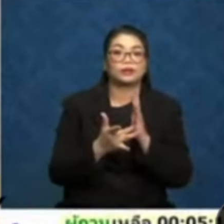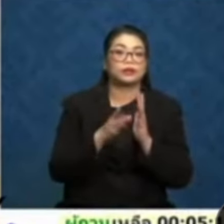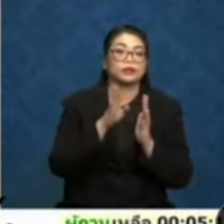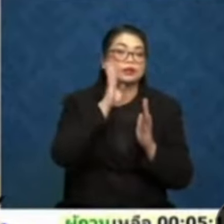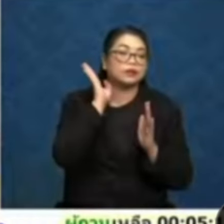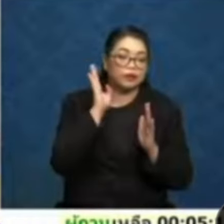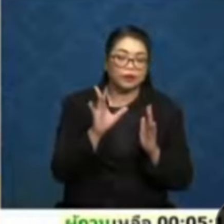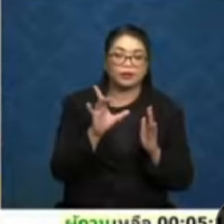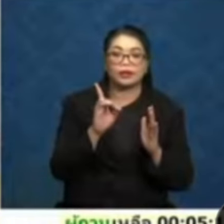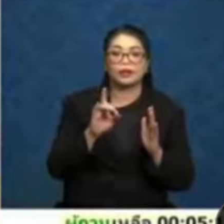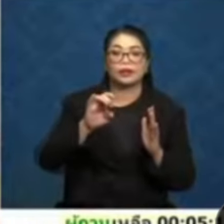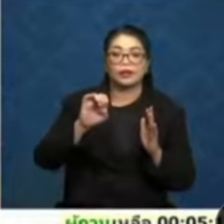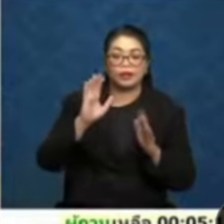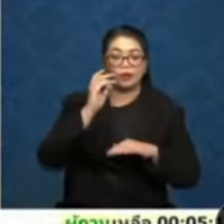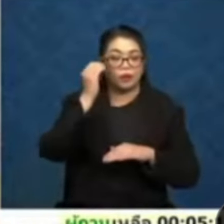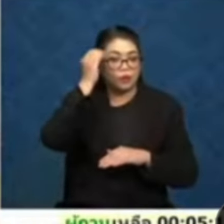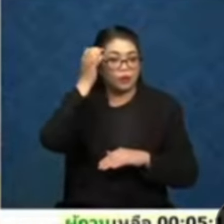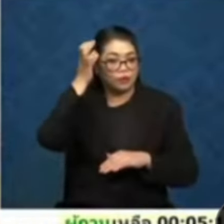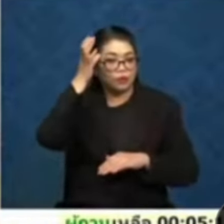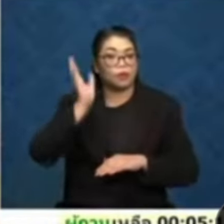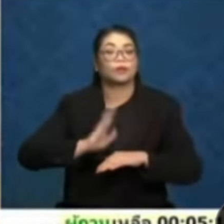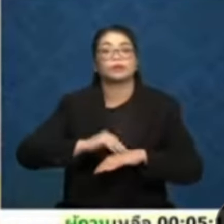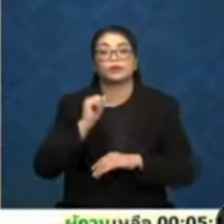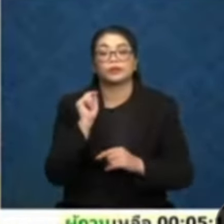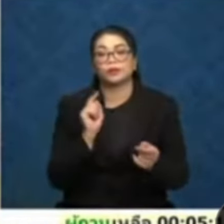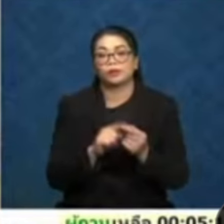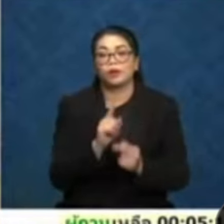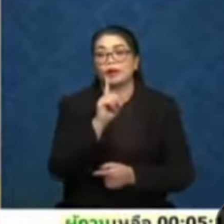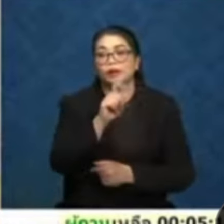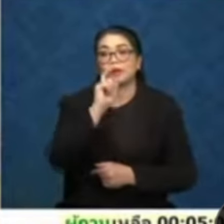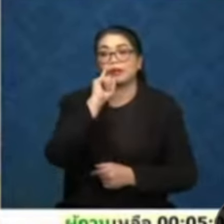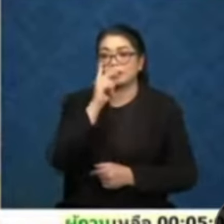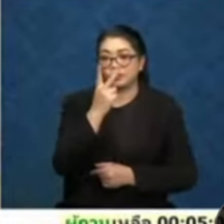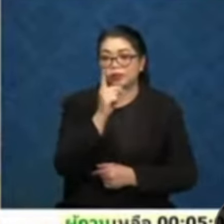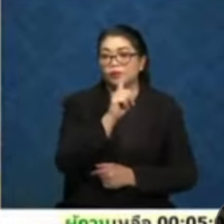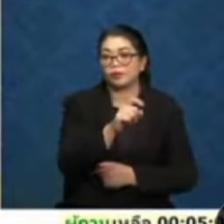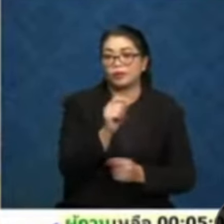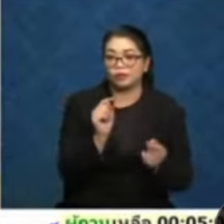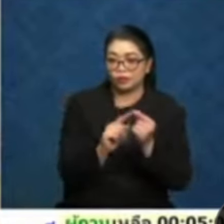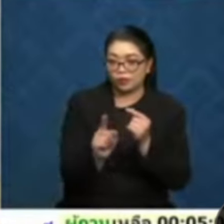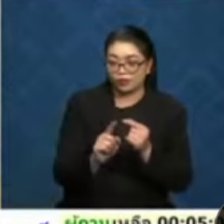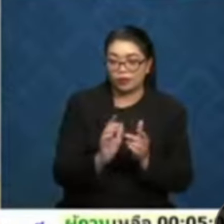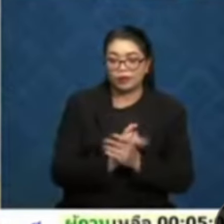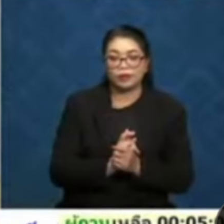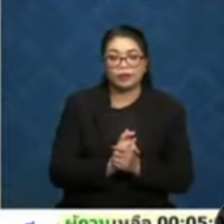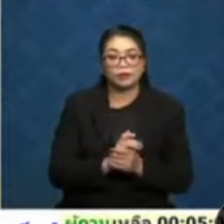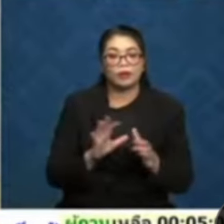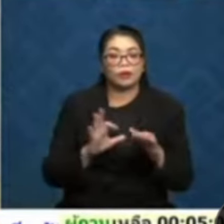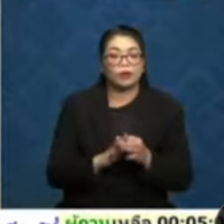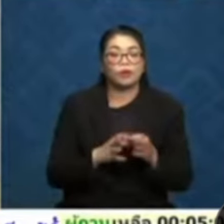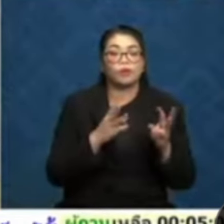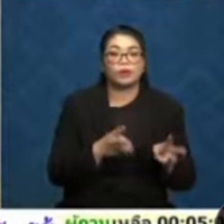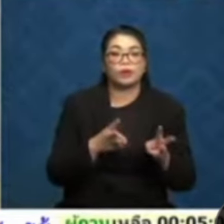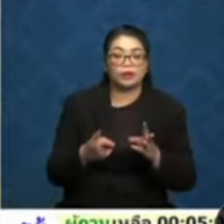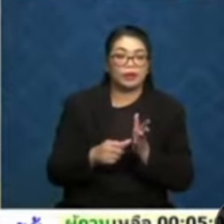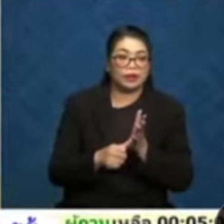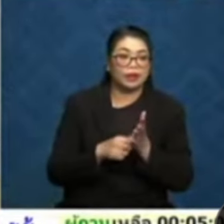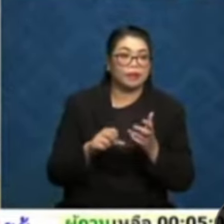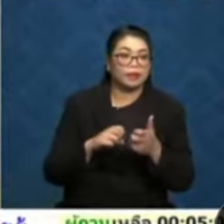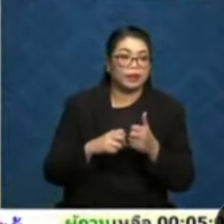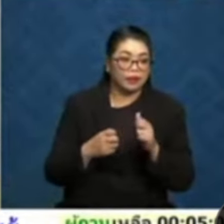รู้ความเชี่ยวชาญในส่วนนี้นะครับก็เกี่ยวข้องกับการตั้งกระทู้ถามรอบที่ 2นะครับที่เป็นในส่วนของการเอ่อวางมาตรการแก้ไข